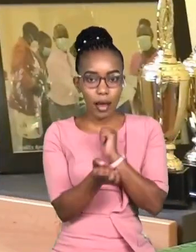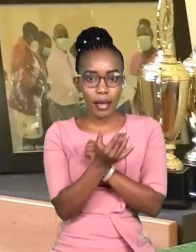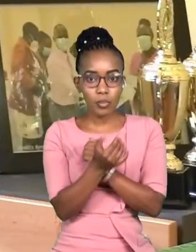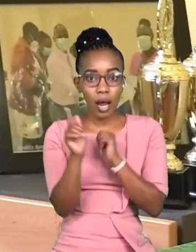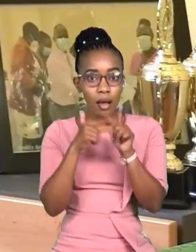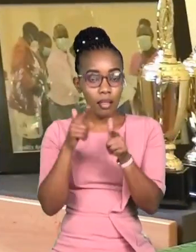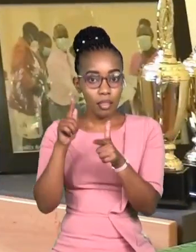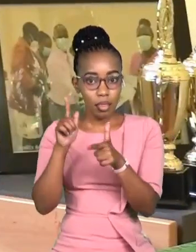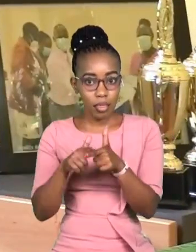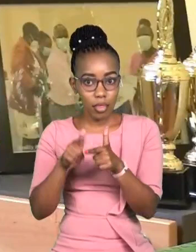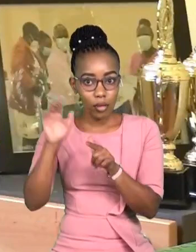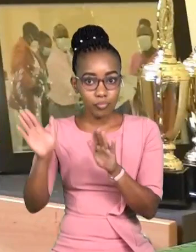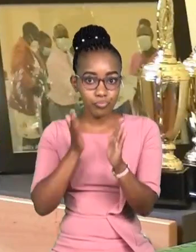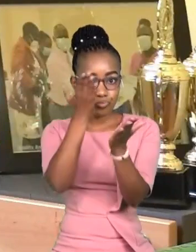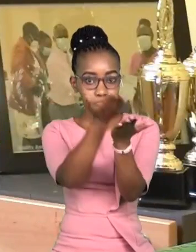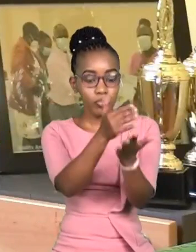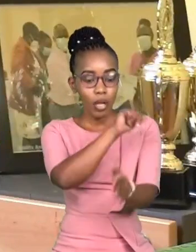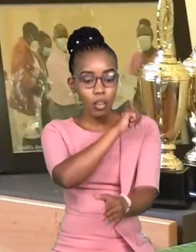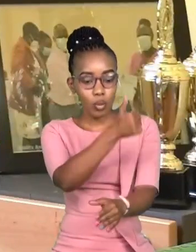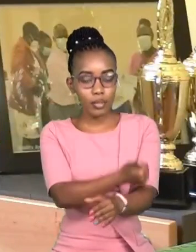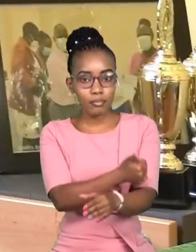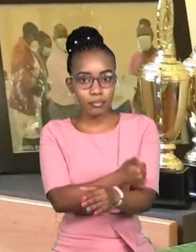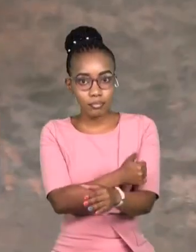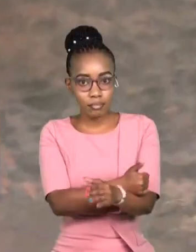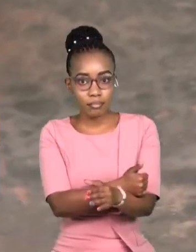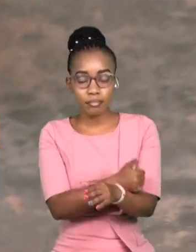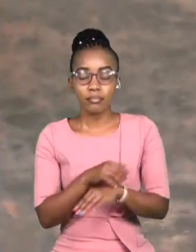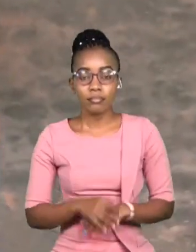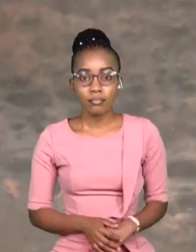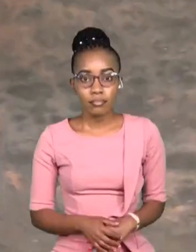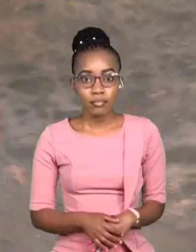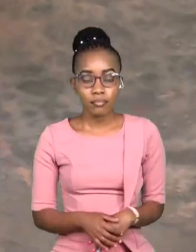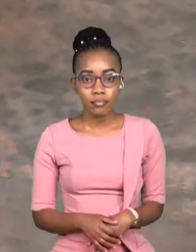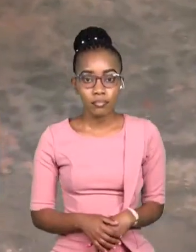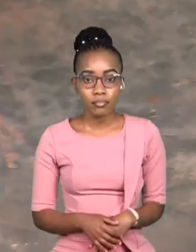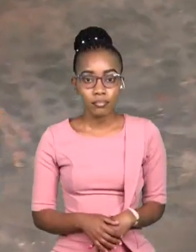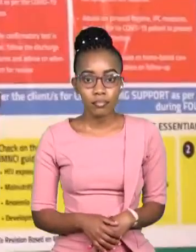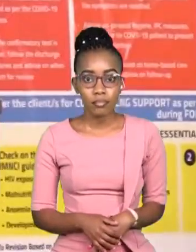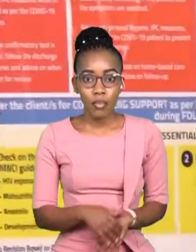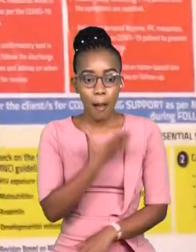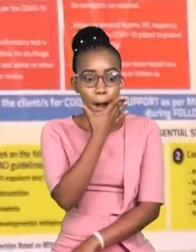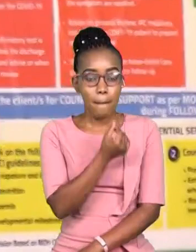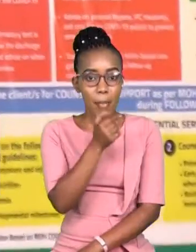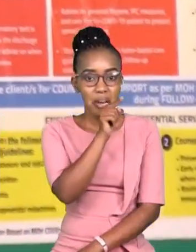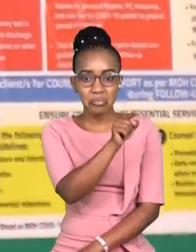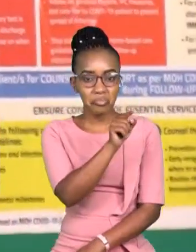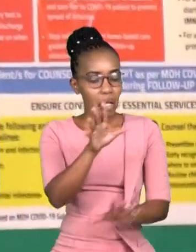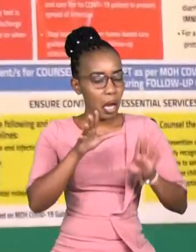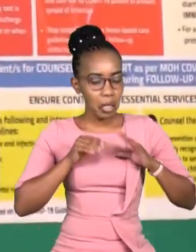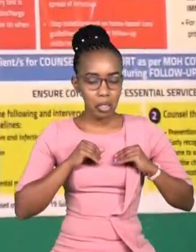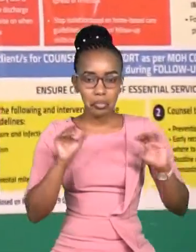the relevant authorities to take necessary action. Hata hivyo, mshukiwa alipinga madai